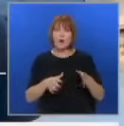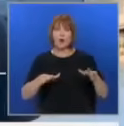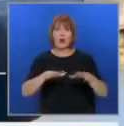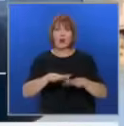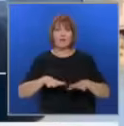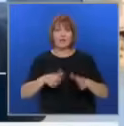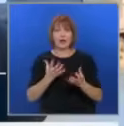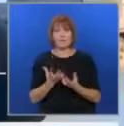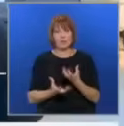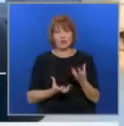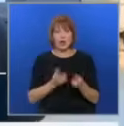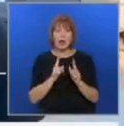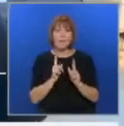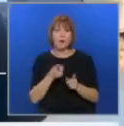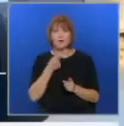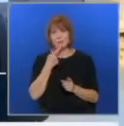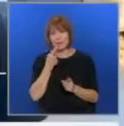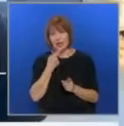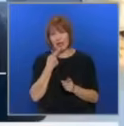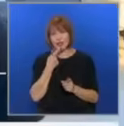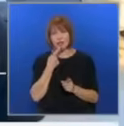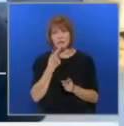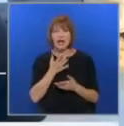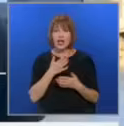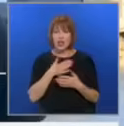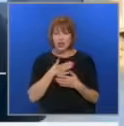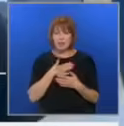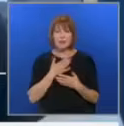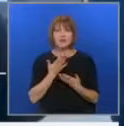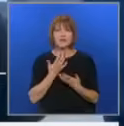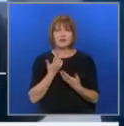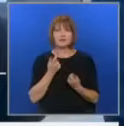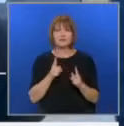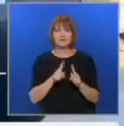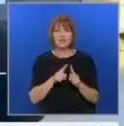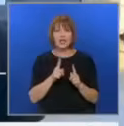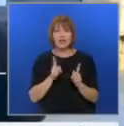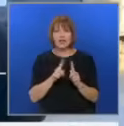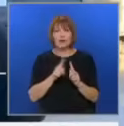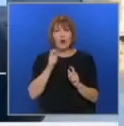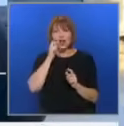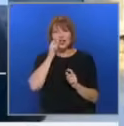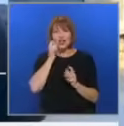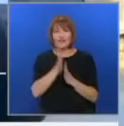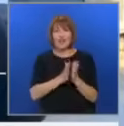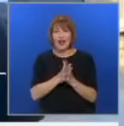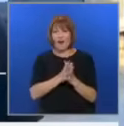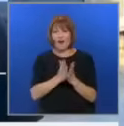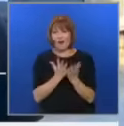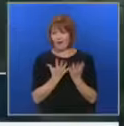пожара. Може да се каже, че буквално имаше жив щит между